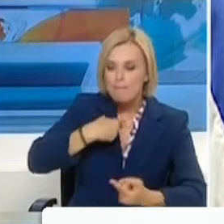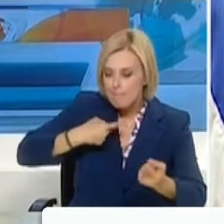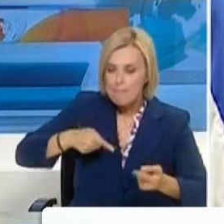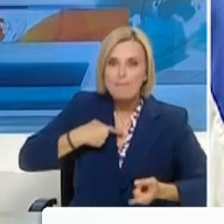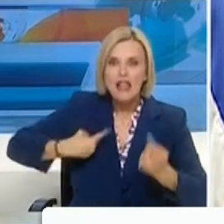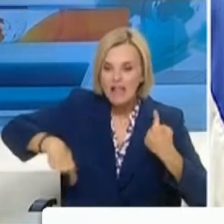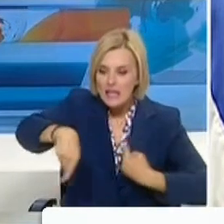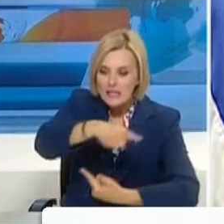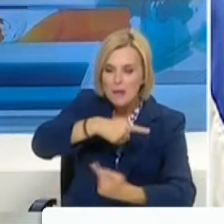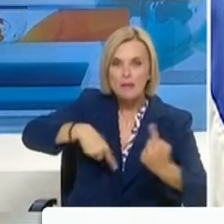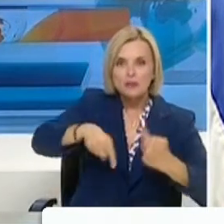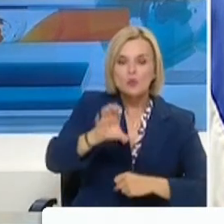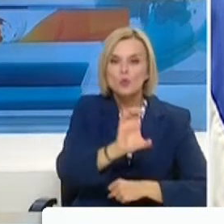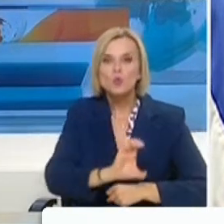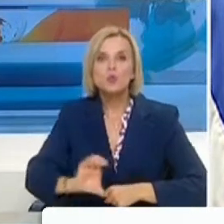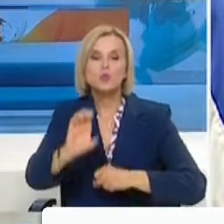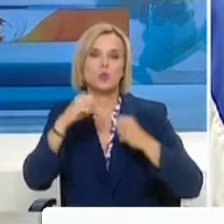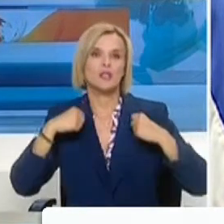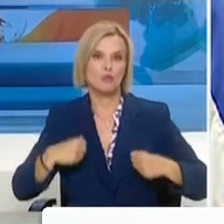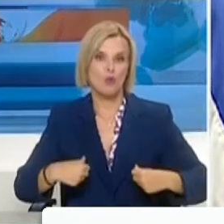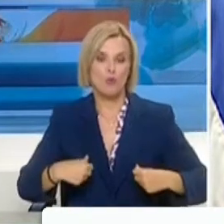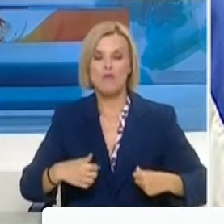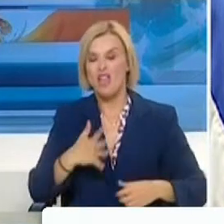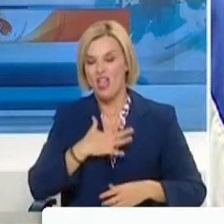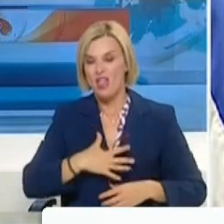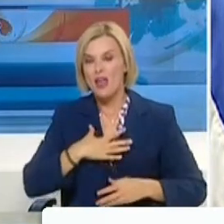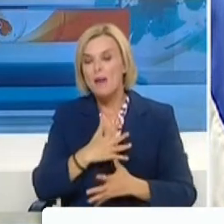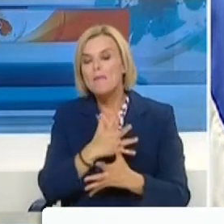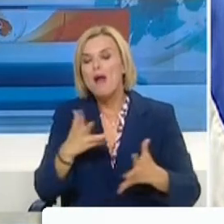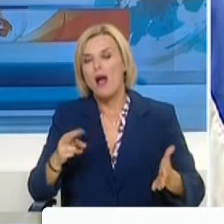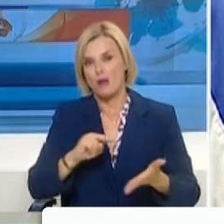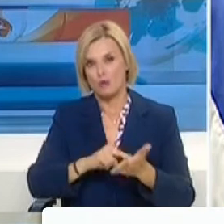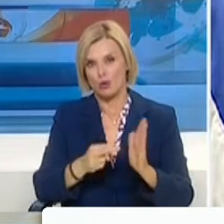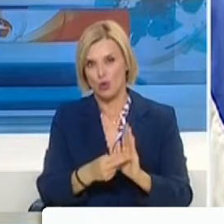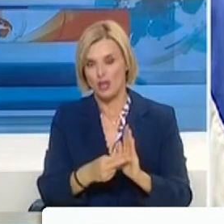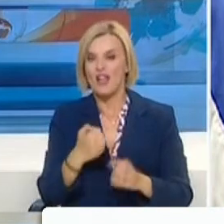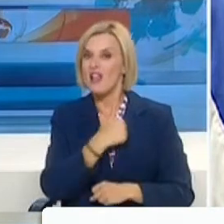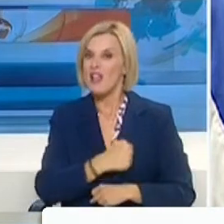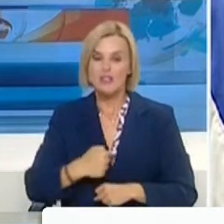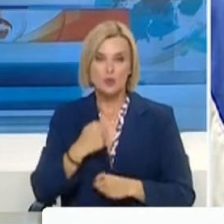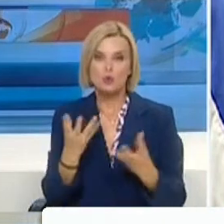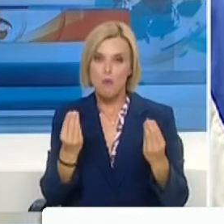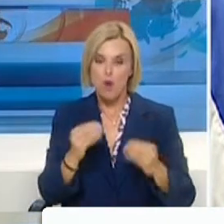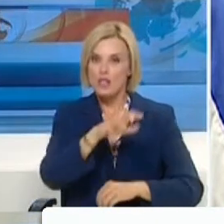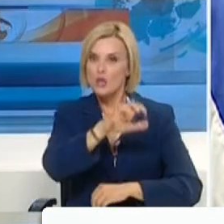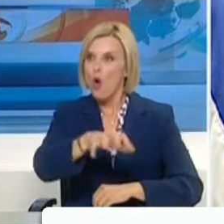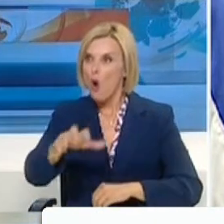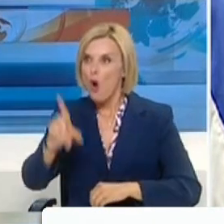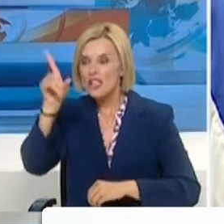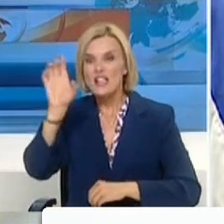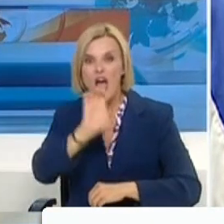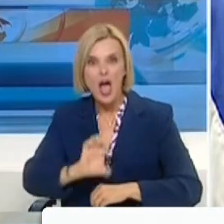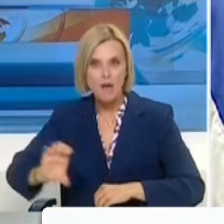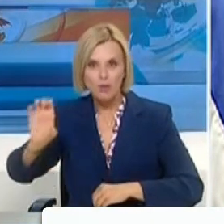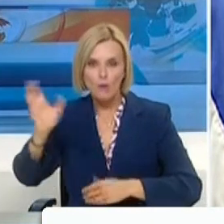εξωτερικό και θα παρακολουθούμε και τις ευρωπαϊκές εξελίξεις. Θέλει προσοχή. Οι περισσότερες χώρες ακόμα δεν έχουν ανοίξει τα σύνορά τους για